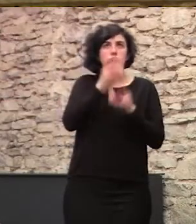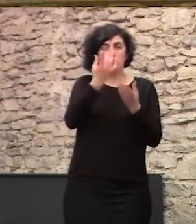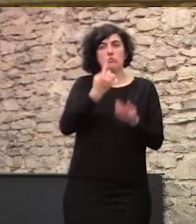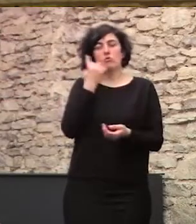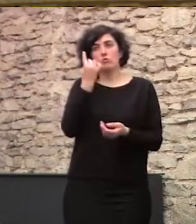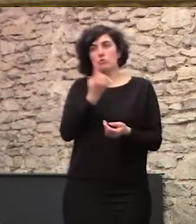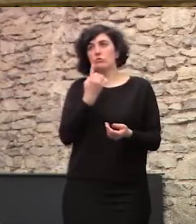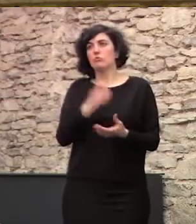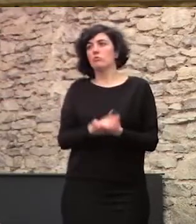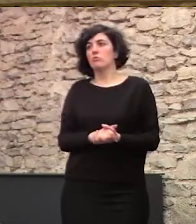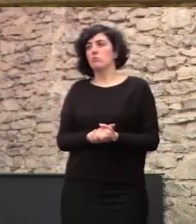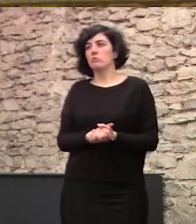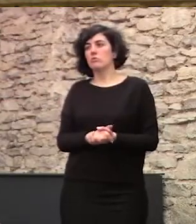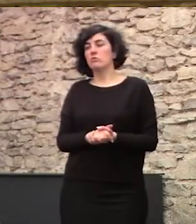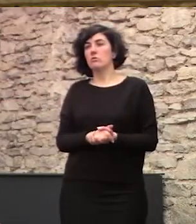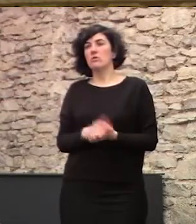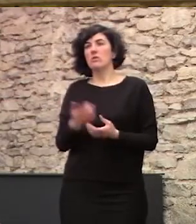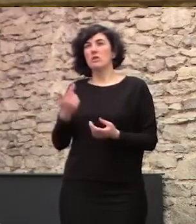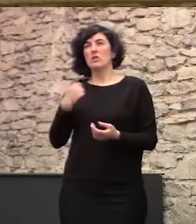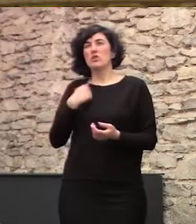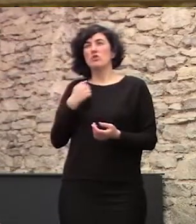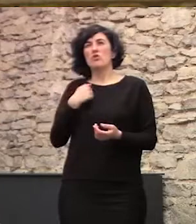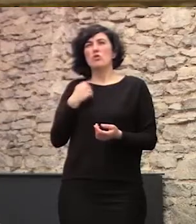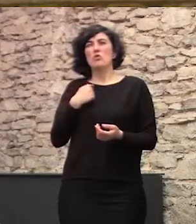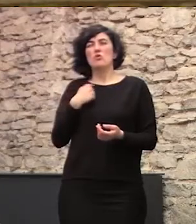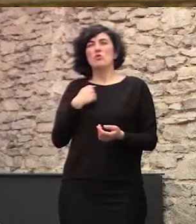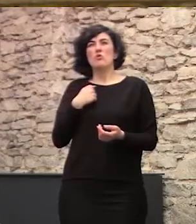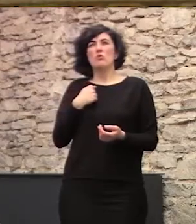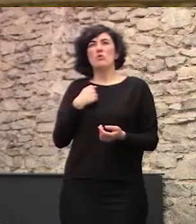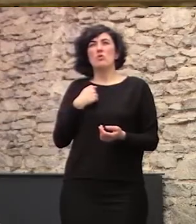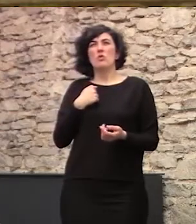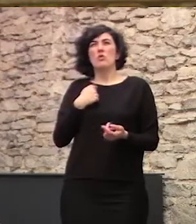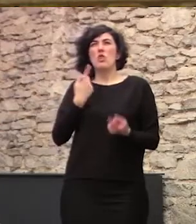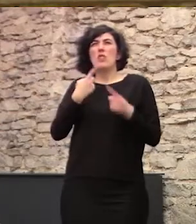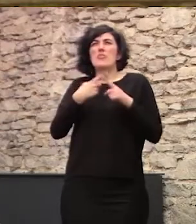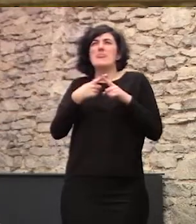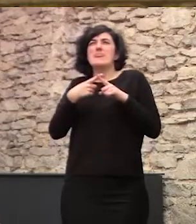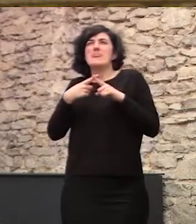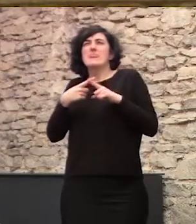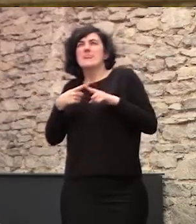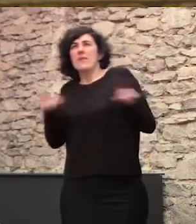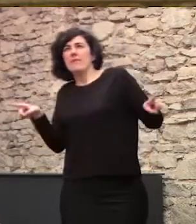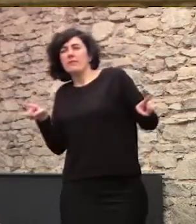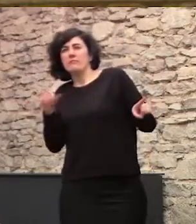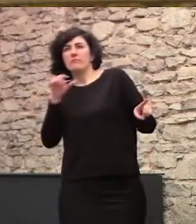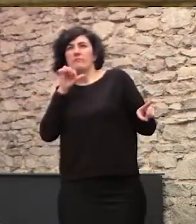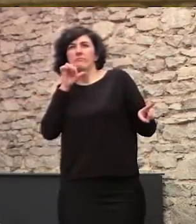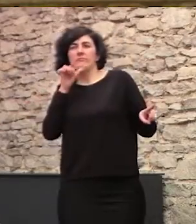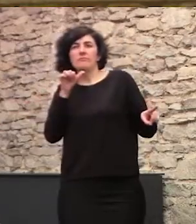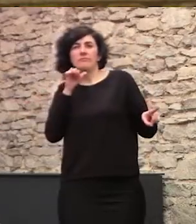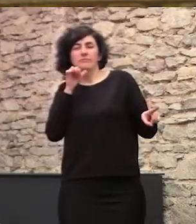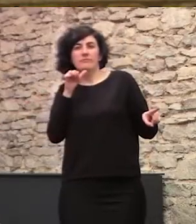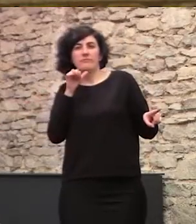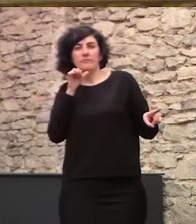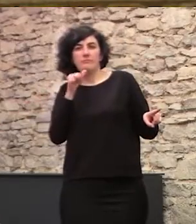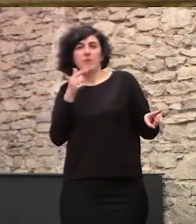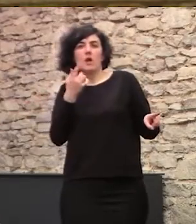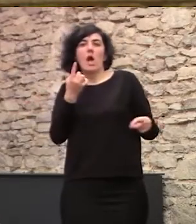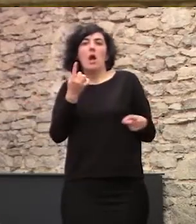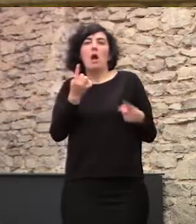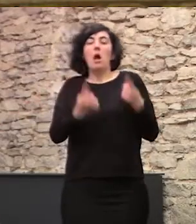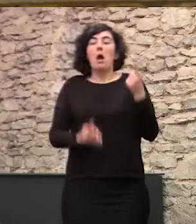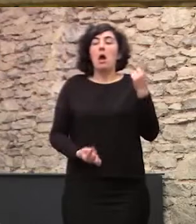Zorze diferentea. Bai, baina etzen gaina zer diferente izatea gati, baizik eta ja horrekin horien noizan behin